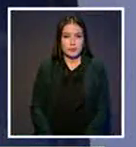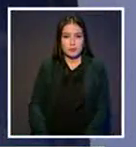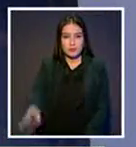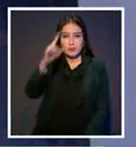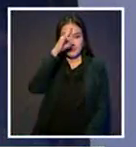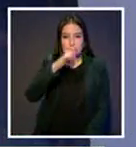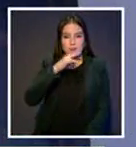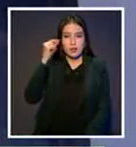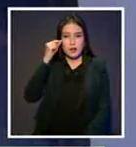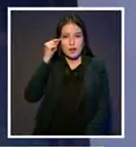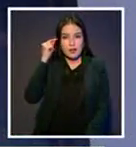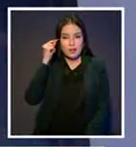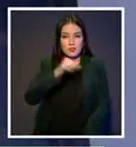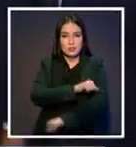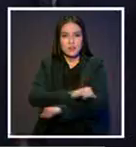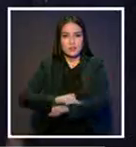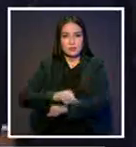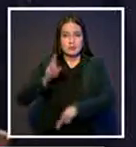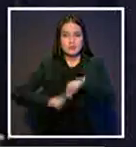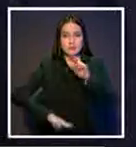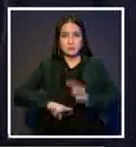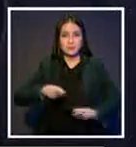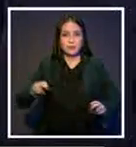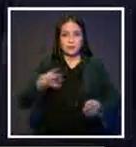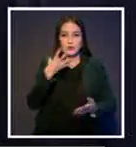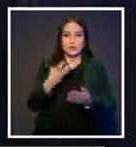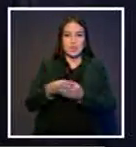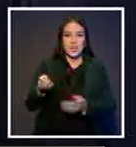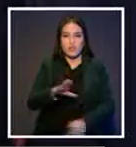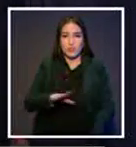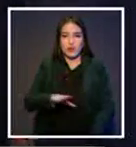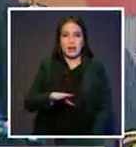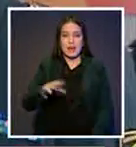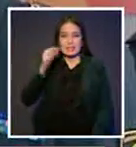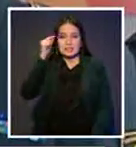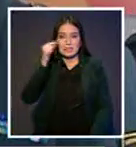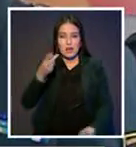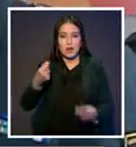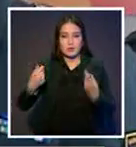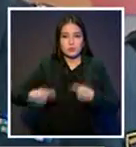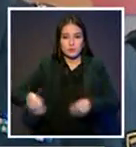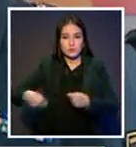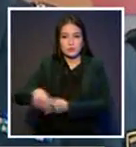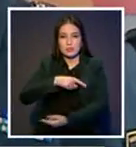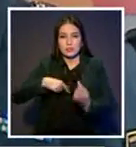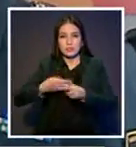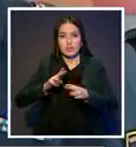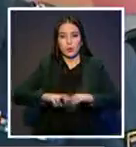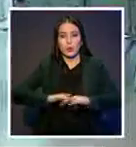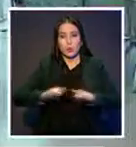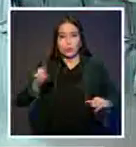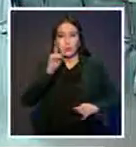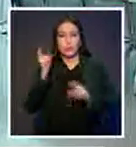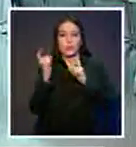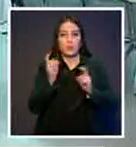Қазақстан мен Қытай шекарасында салынған жаңа орталық Батыс Еуропа, Батыс Қытай жолындағы тауар айналым мен республикамыздың көліктік транзиттік әлеуетін арттырады.